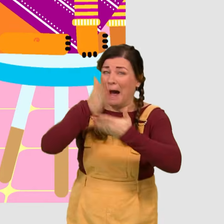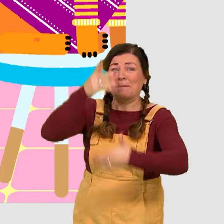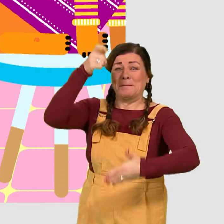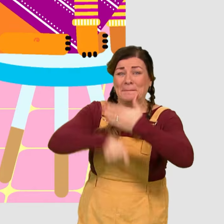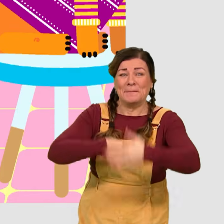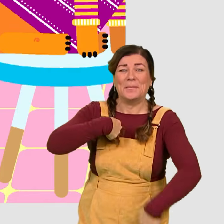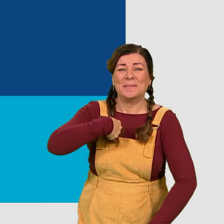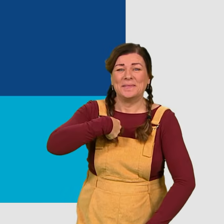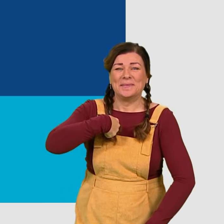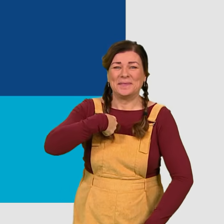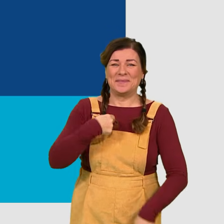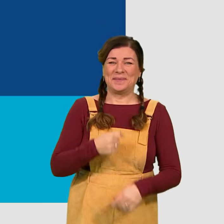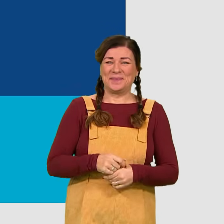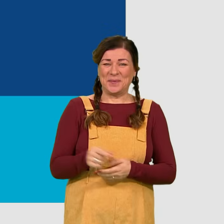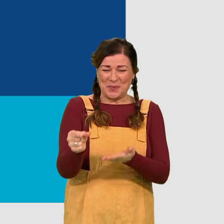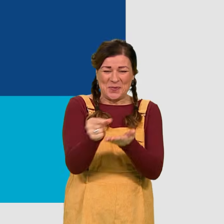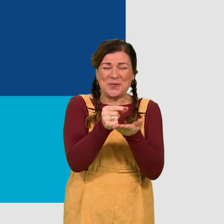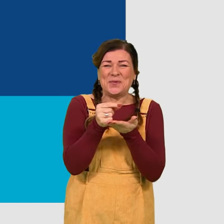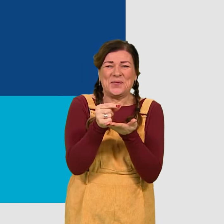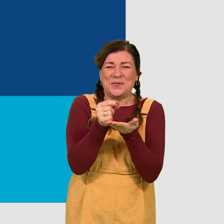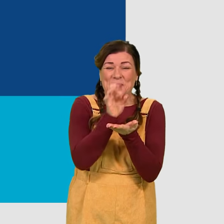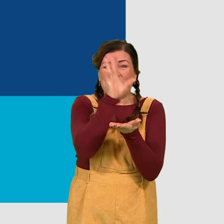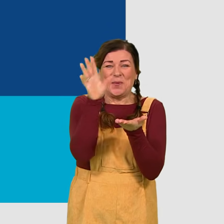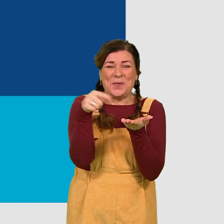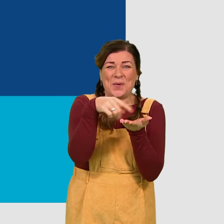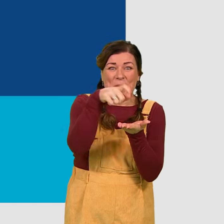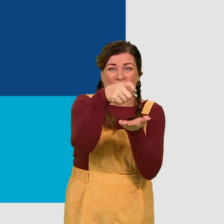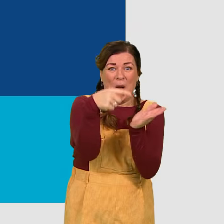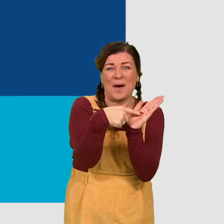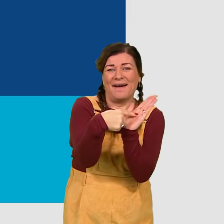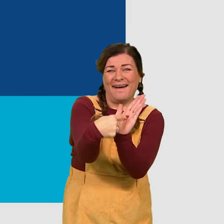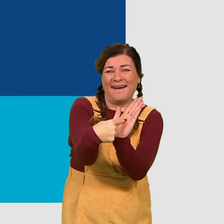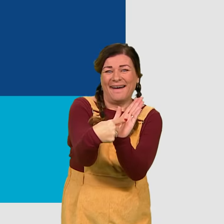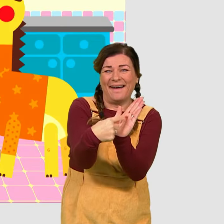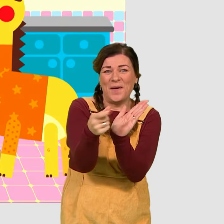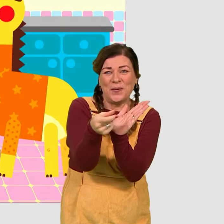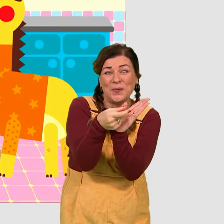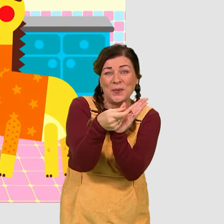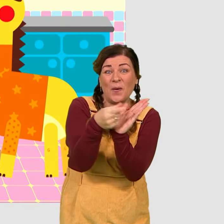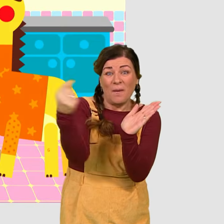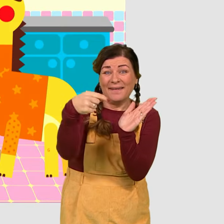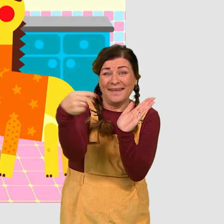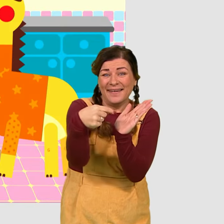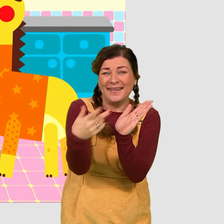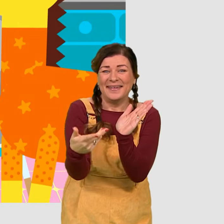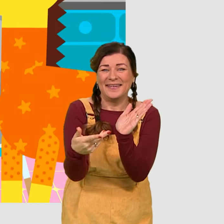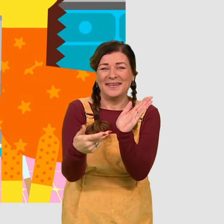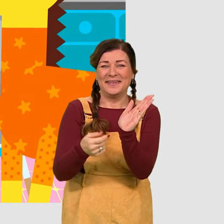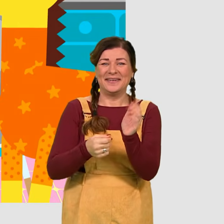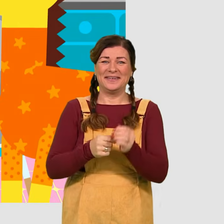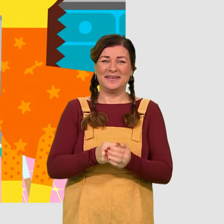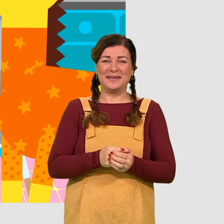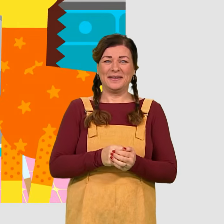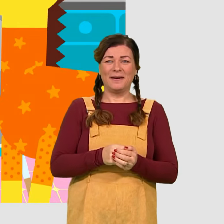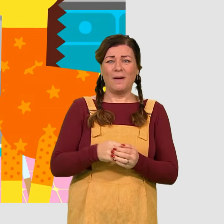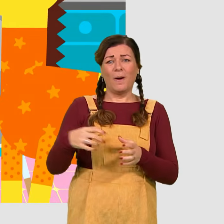bach hyd. Agorodd triog y sach a dangos yr hedyn. Dyma fo.